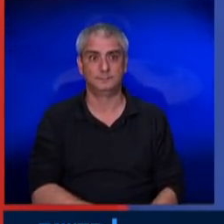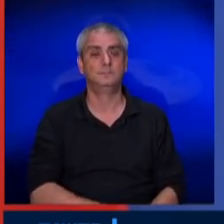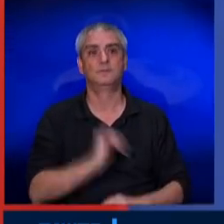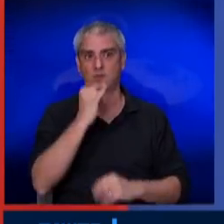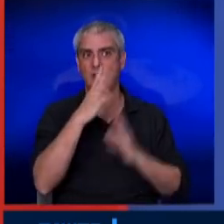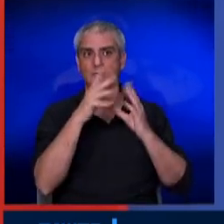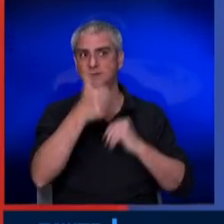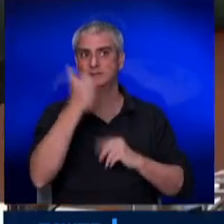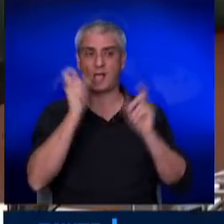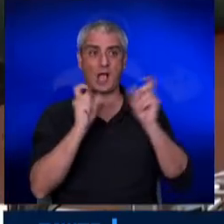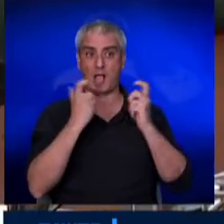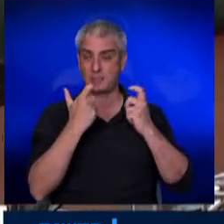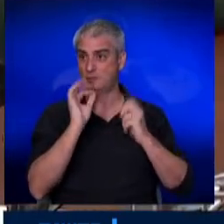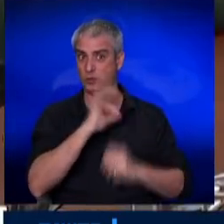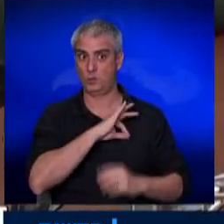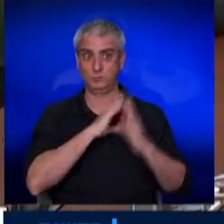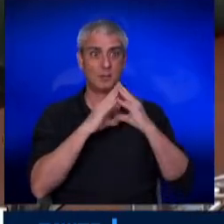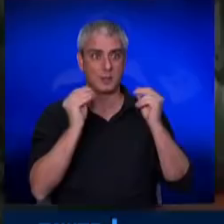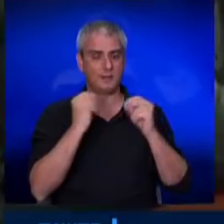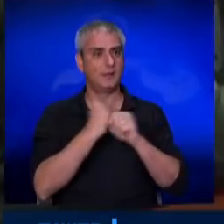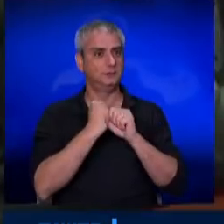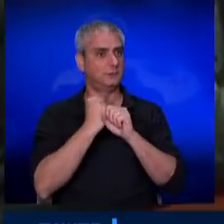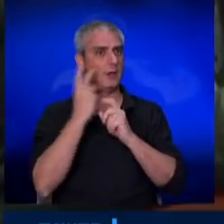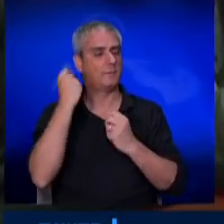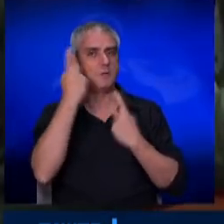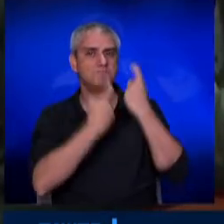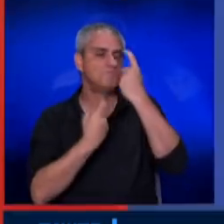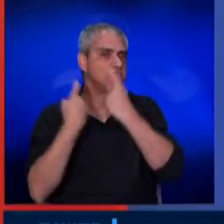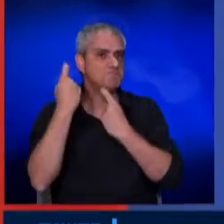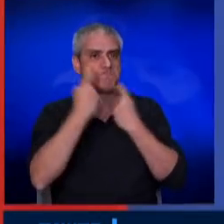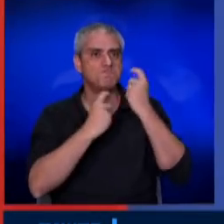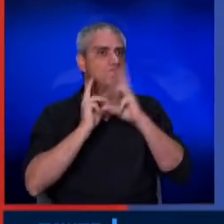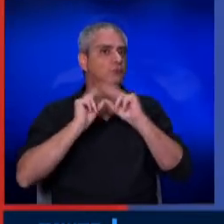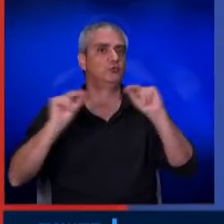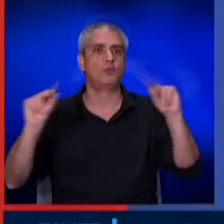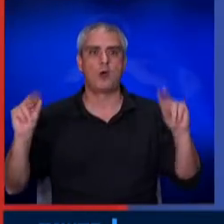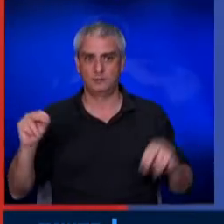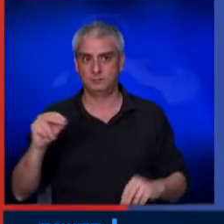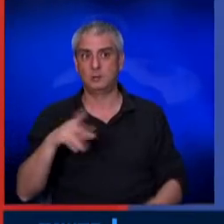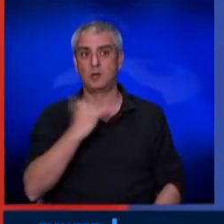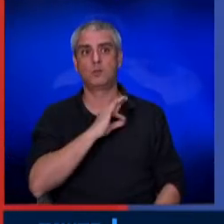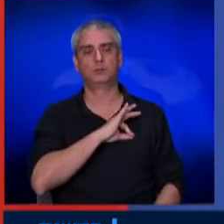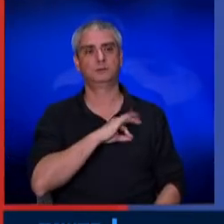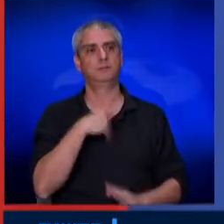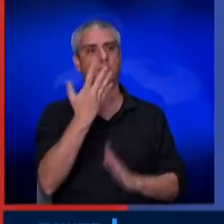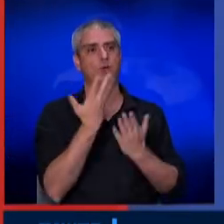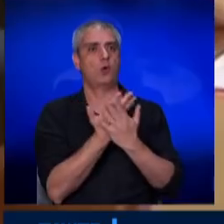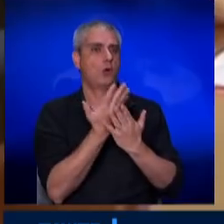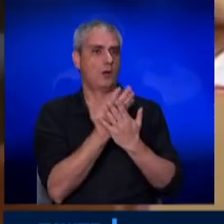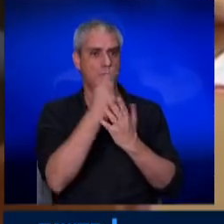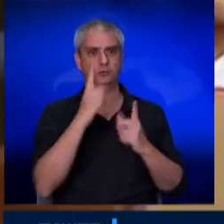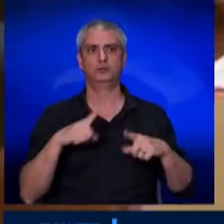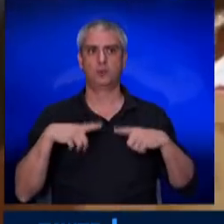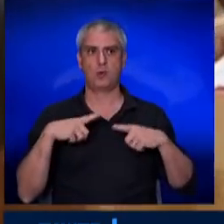ואכן, היעלמותו של שר ההגנה הרוסי יצרה בימים האחרונים שלל ספקולציות. היום הרוסים סיפקו